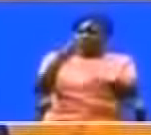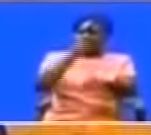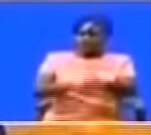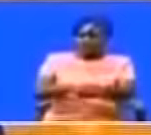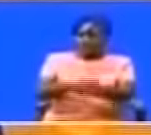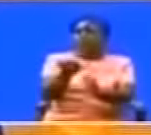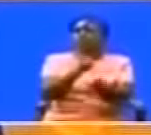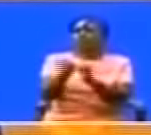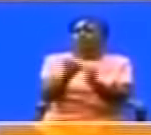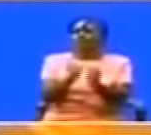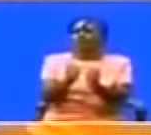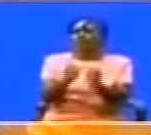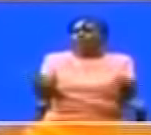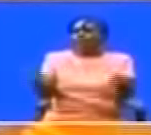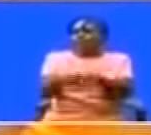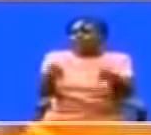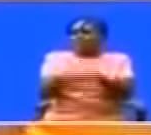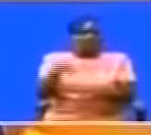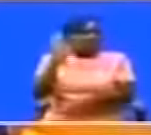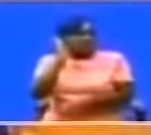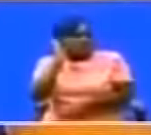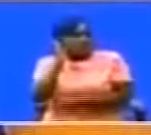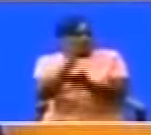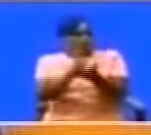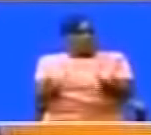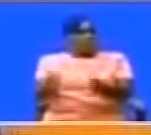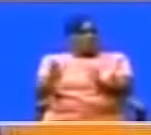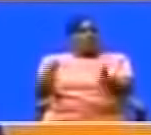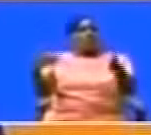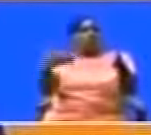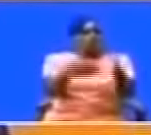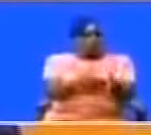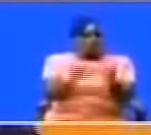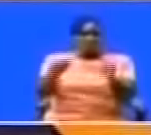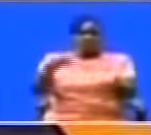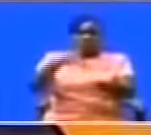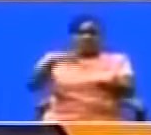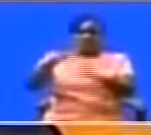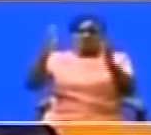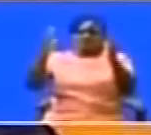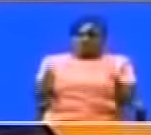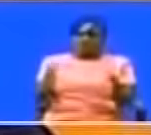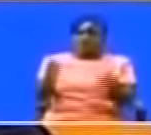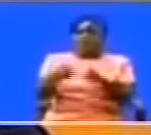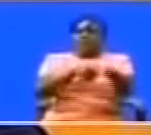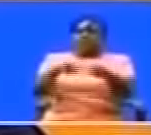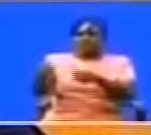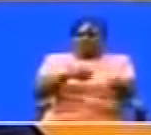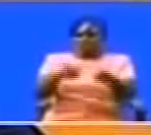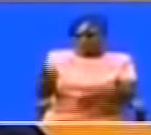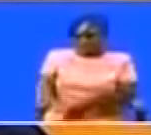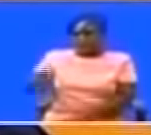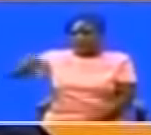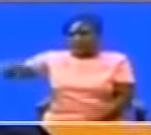wakati wa mashindano hayo. Vile vile amedokeza kwamba baadhi ya barabara zitafungwa, jambo ambalo huenda likaathiri pakubwa shughuli za usafiri